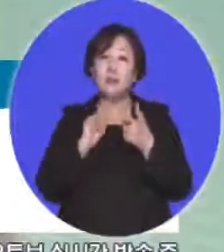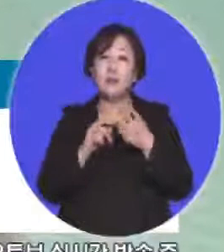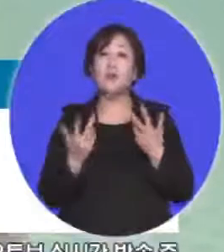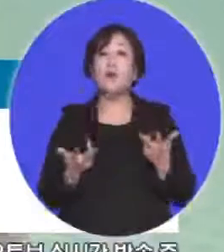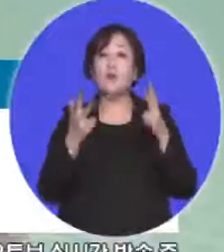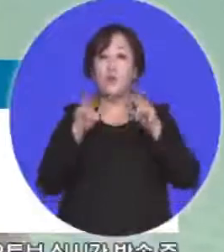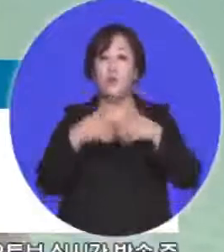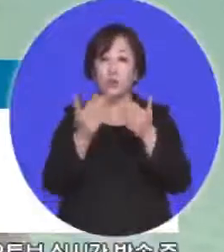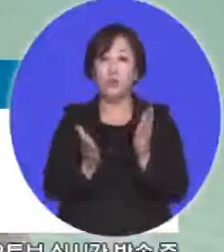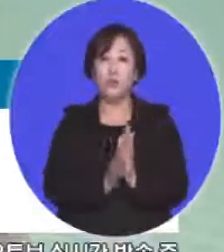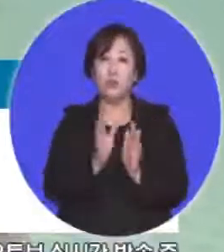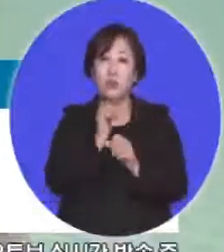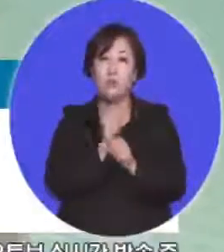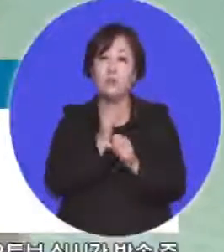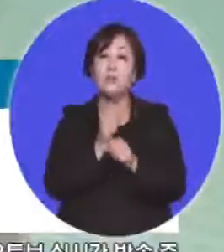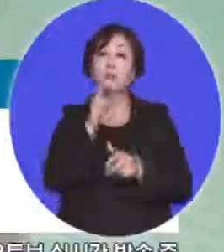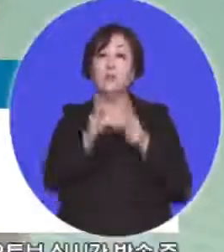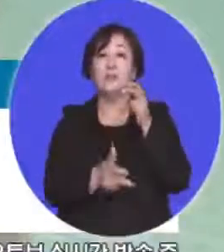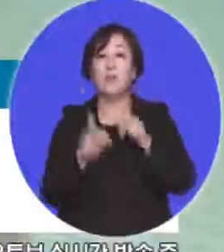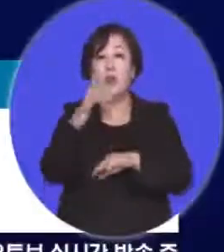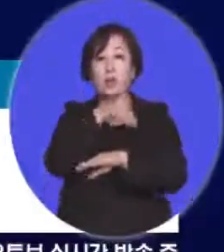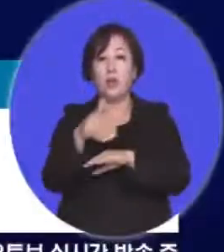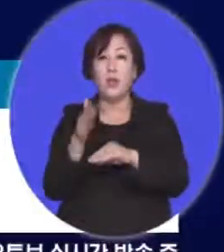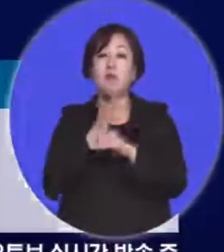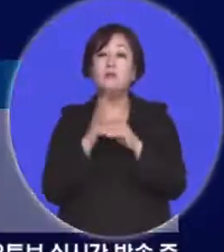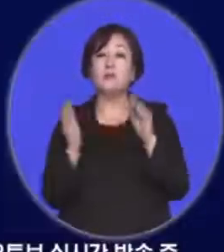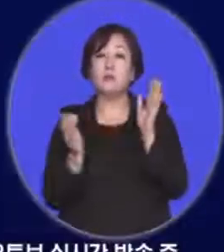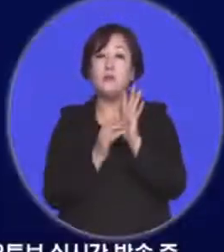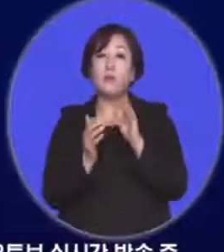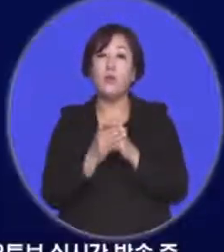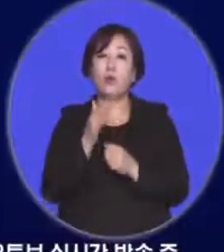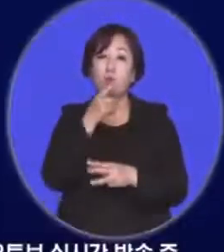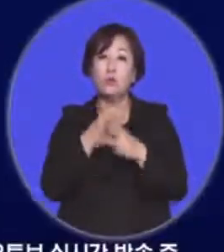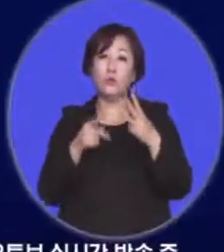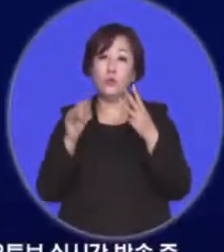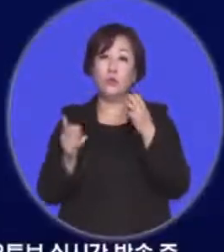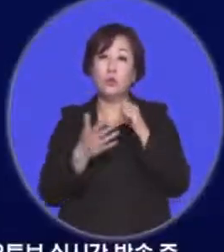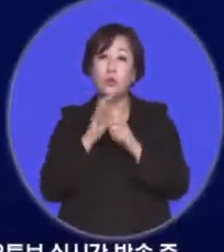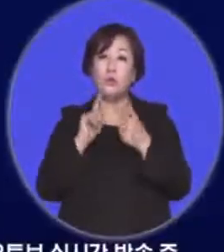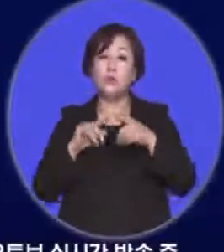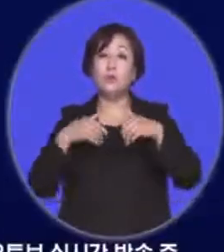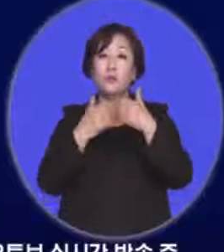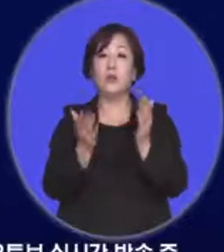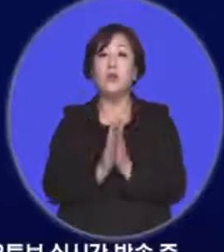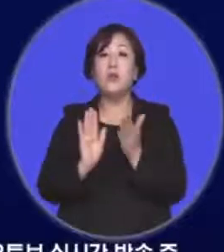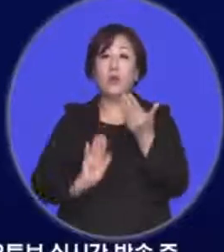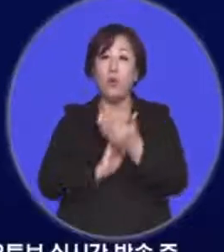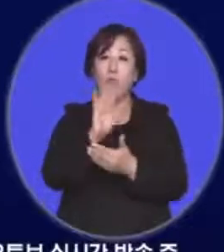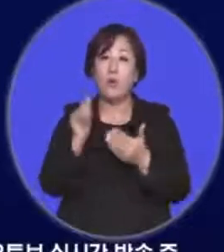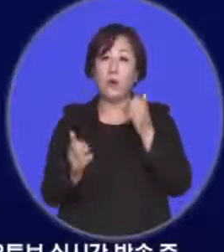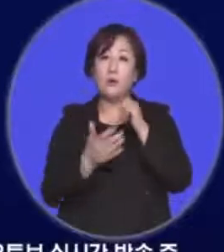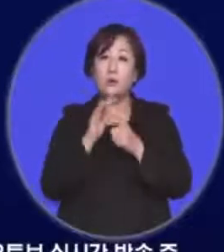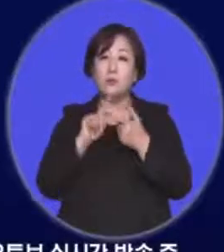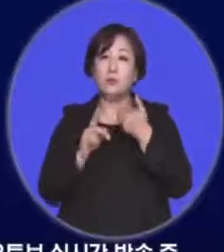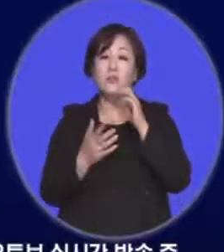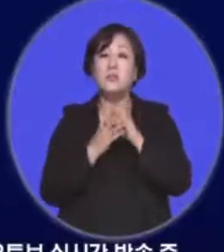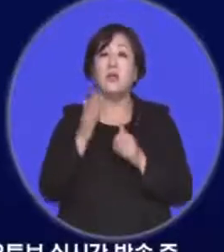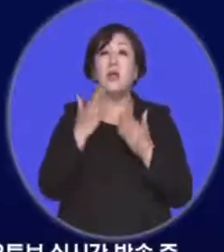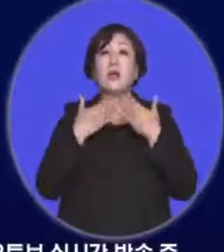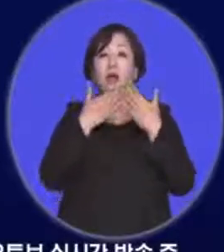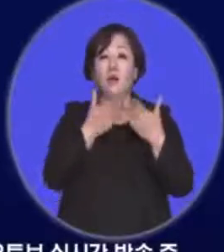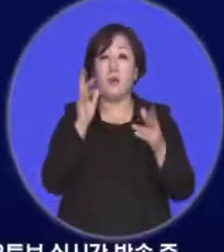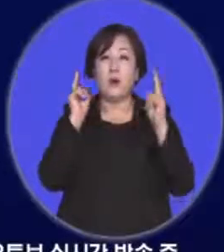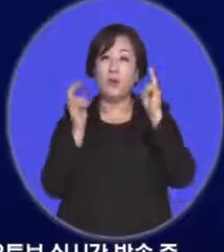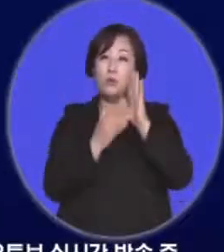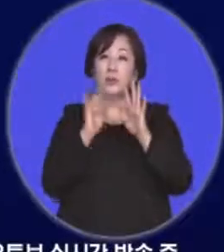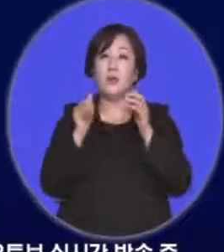공간으로 조성하는 사업을 차감 하게 되었습니다 울주군 이 놀이공간을 제공하고 우선 항만공사 는 예산